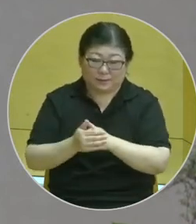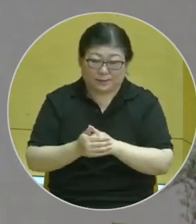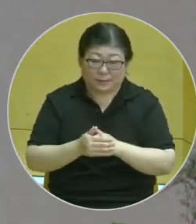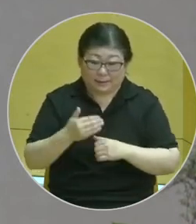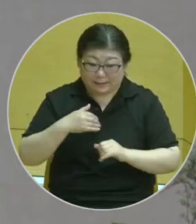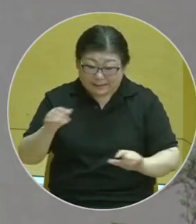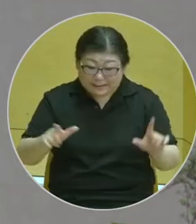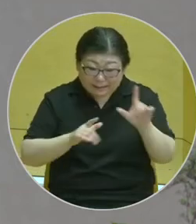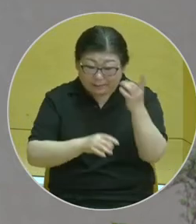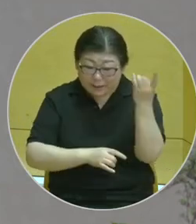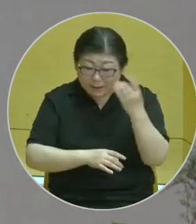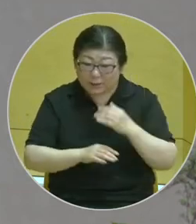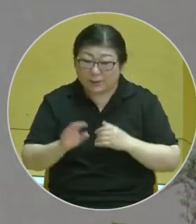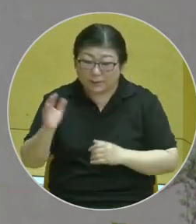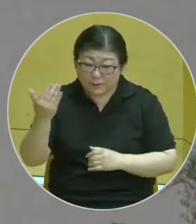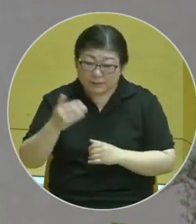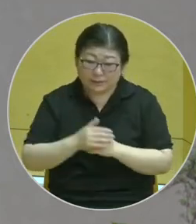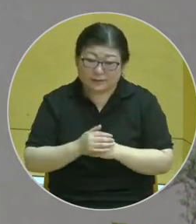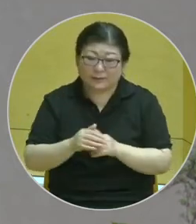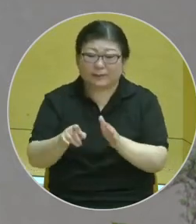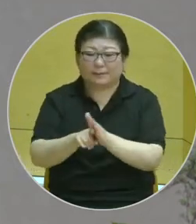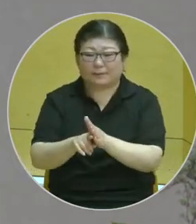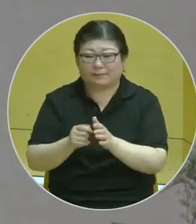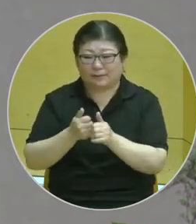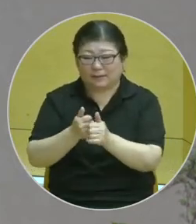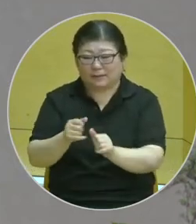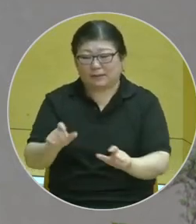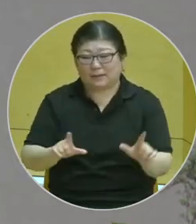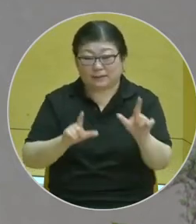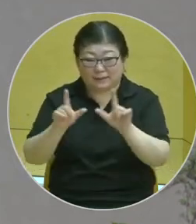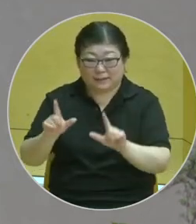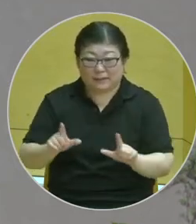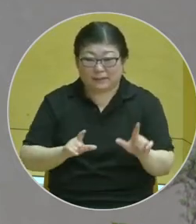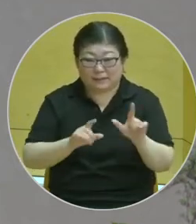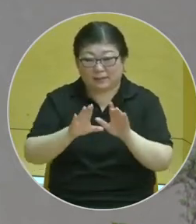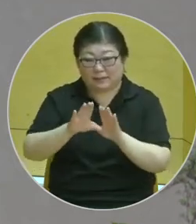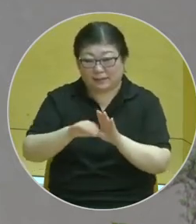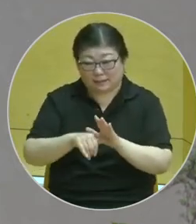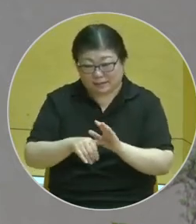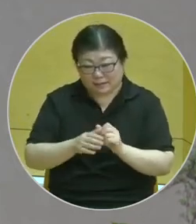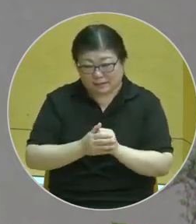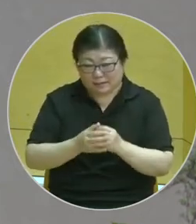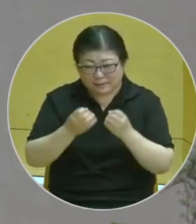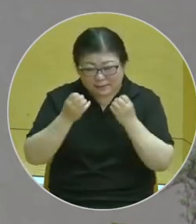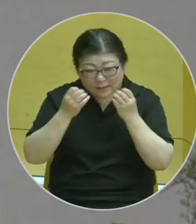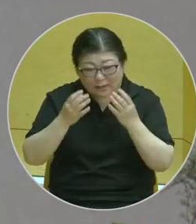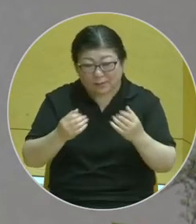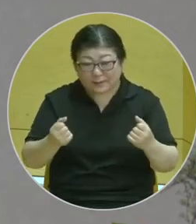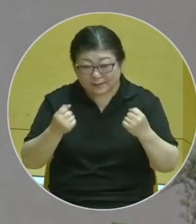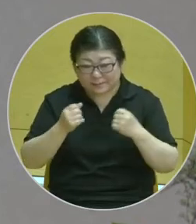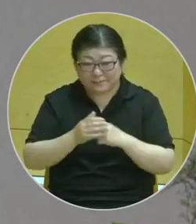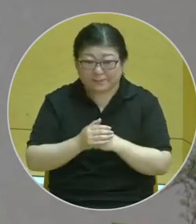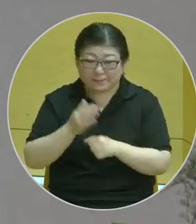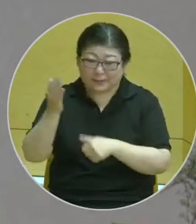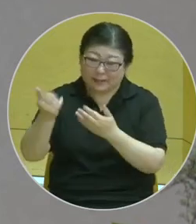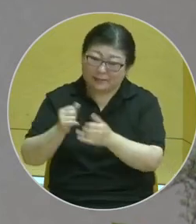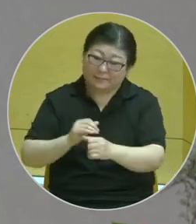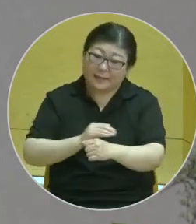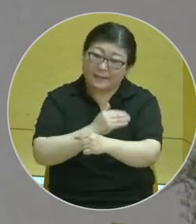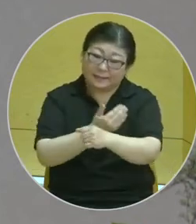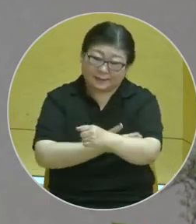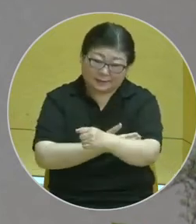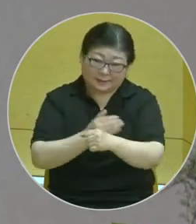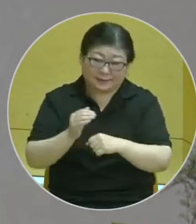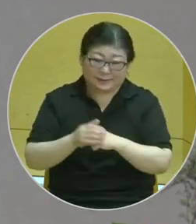삶의 근원 되신 그 주님을 믿는 그 믿음을 따라 살아갈 때에 우리 새롭게 살아갈 수 있는 하나님의 능력의 귀한